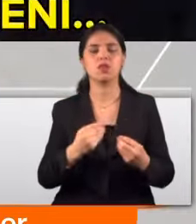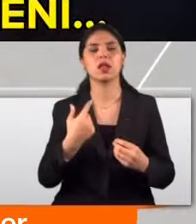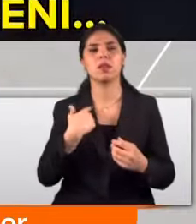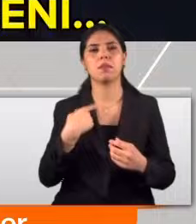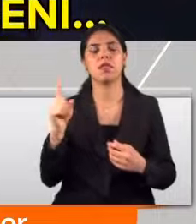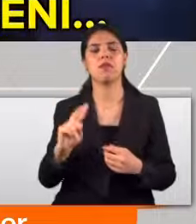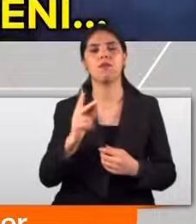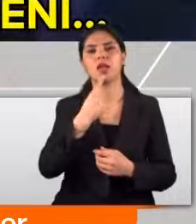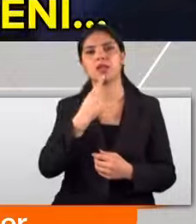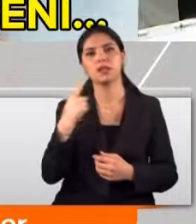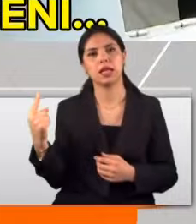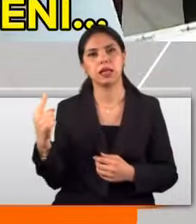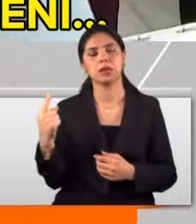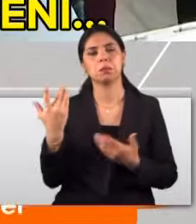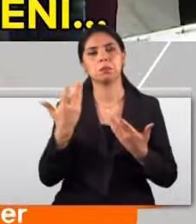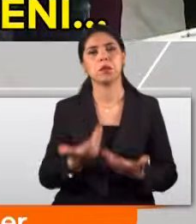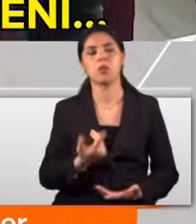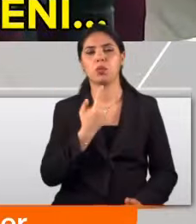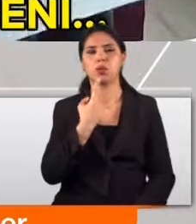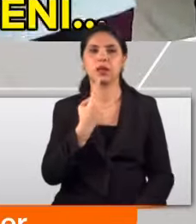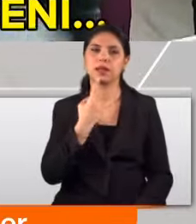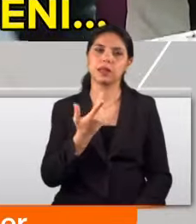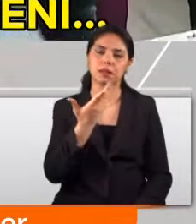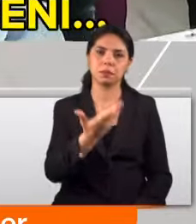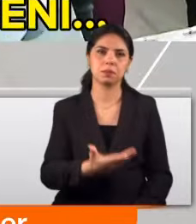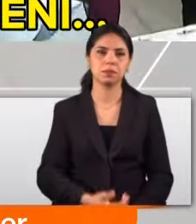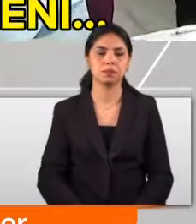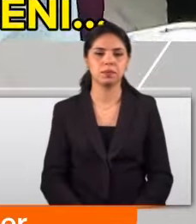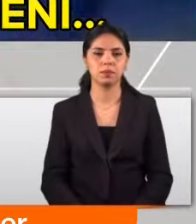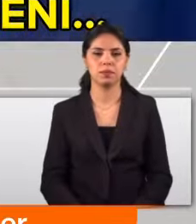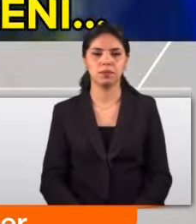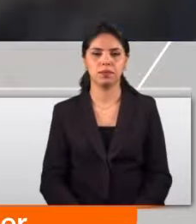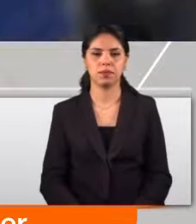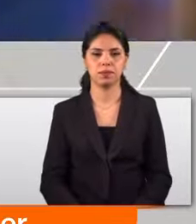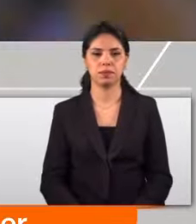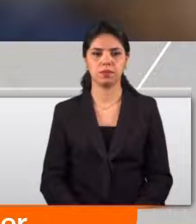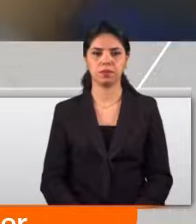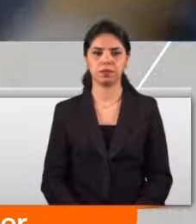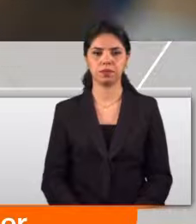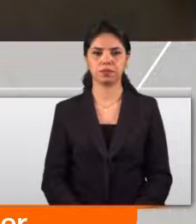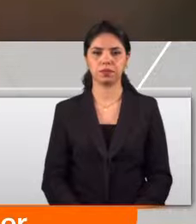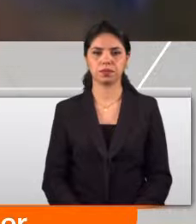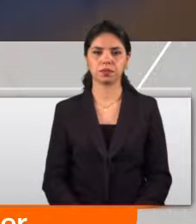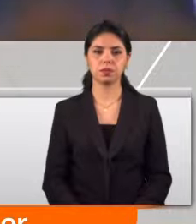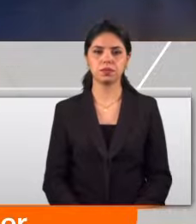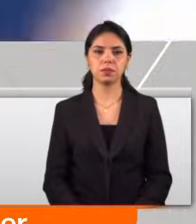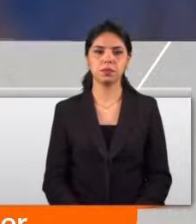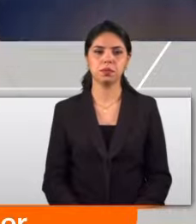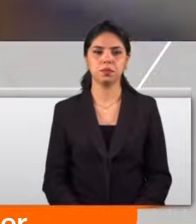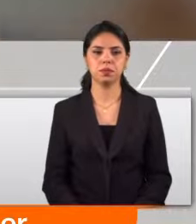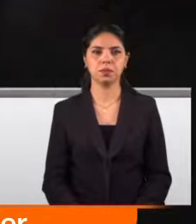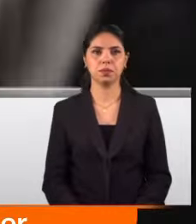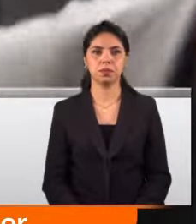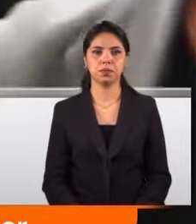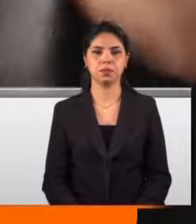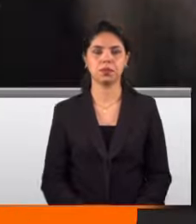Bugün kırgın olabilir Sayın Genel Başkan bana ama ben inanıyorum ki 6 ay sonra alnımdan öpecek beni. Çünkü onu tarihi bir hatadan